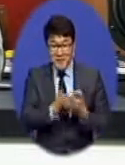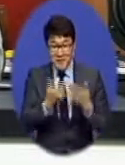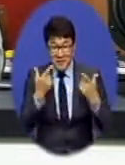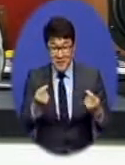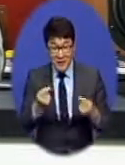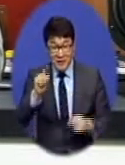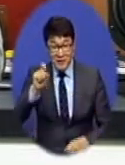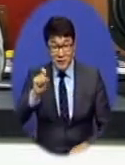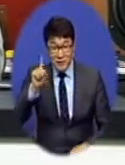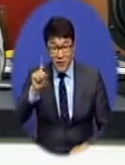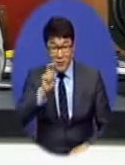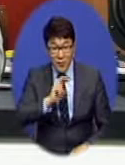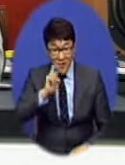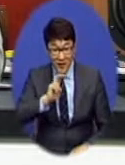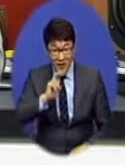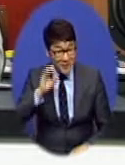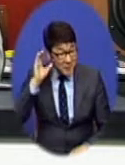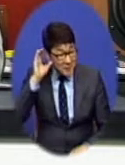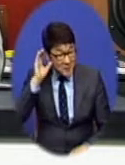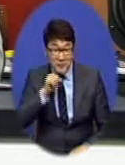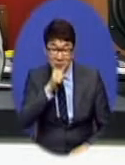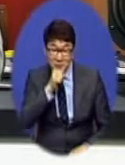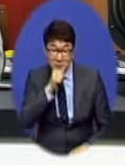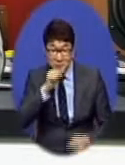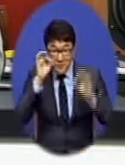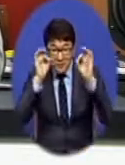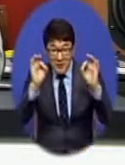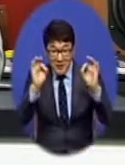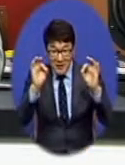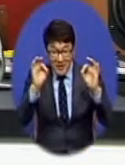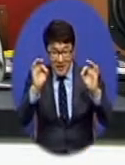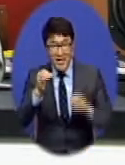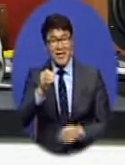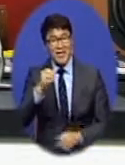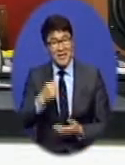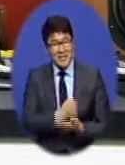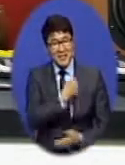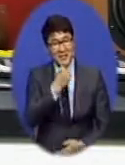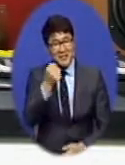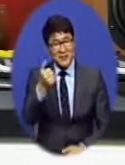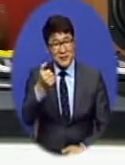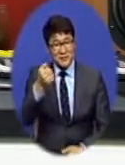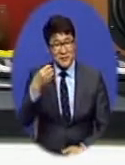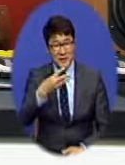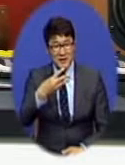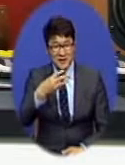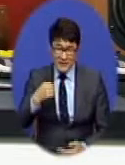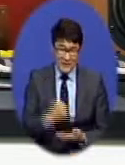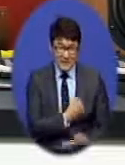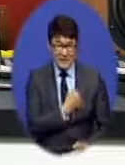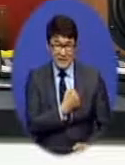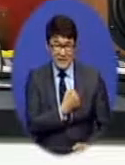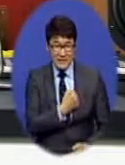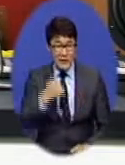11번 이태원님의 시청자 심사 한번 보고 갈까요? 네. 저 몇 분? 53표. 앙!